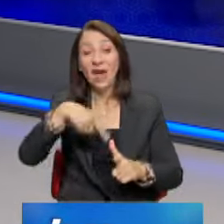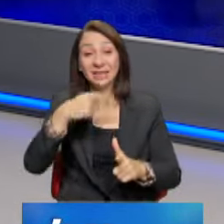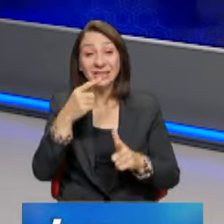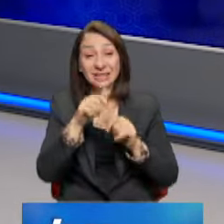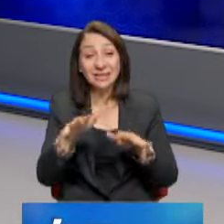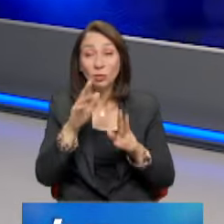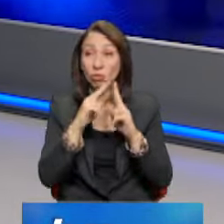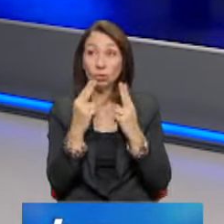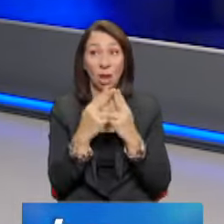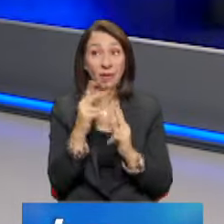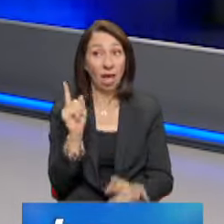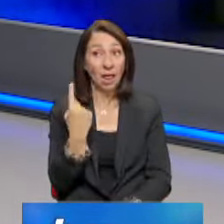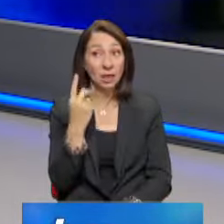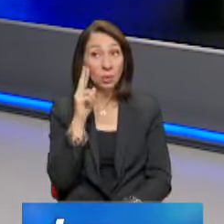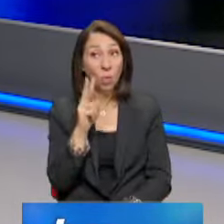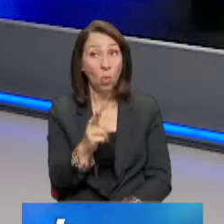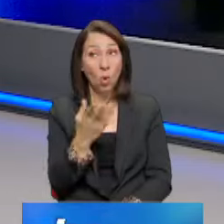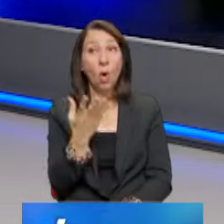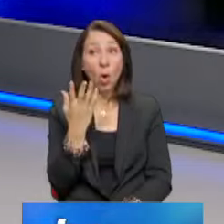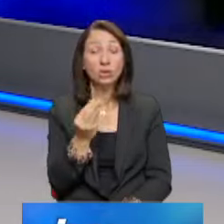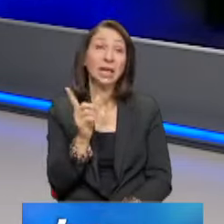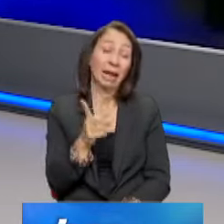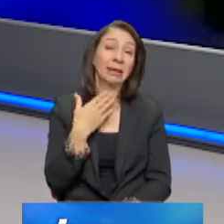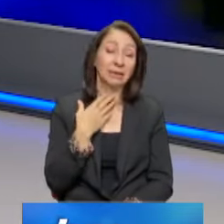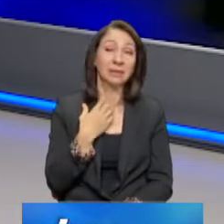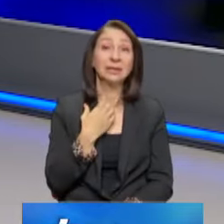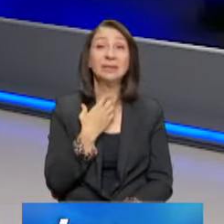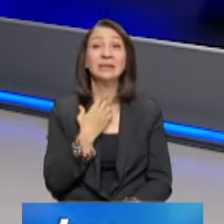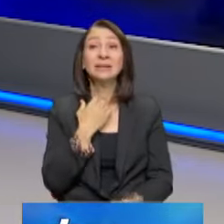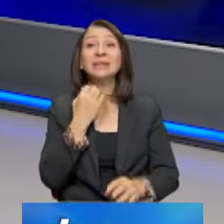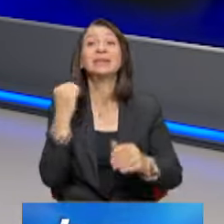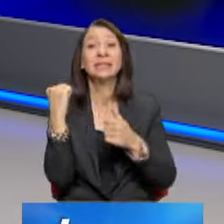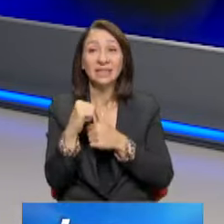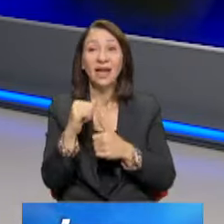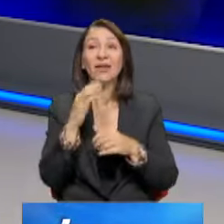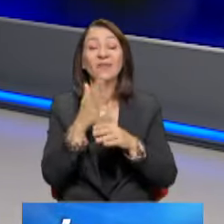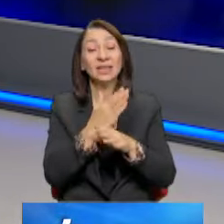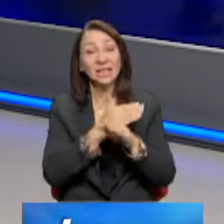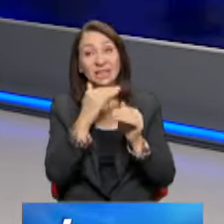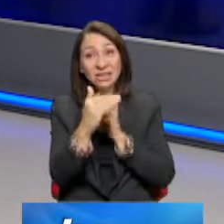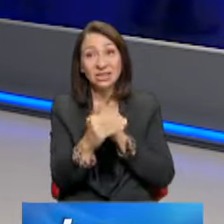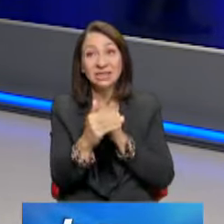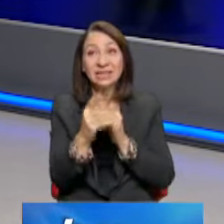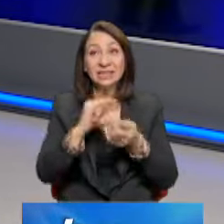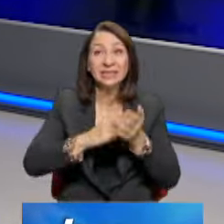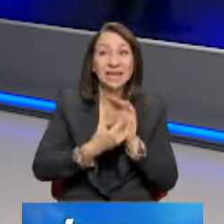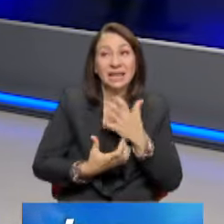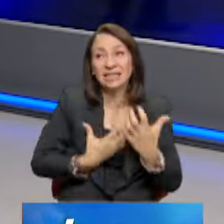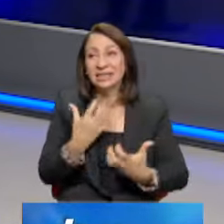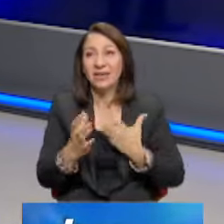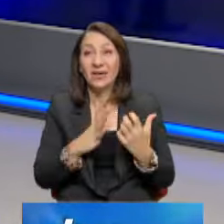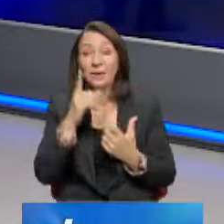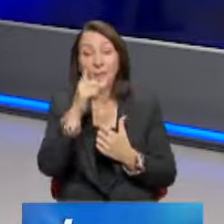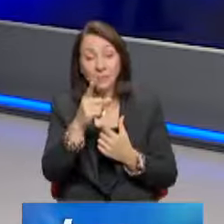sistemi dünyada ilk kez görülüyor olsa gerek. Günün yerel gazetelerinde yine vatandaşın geçim derdi var.